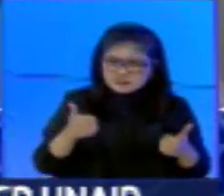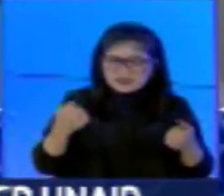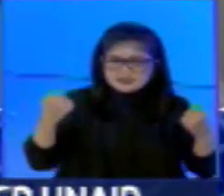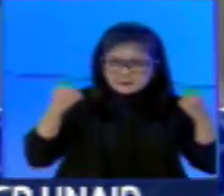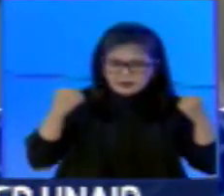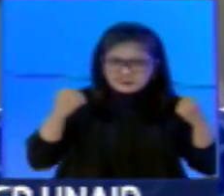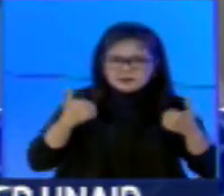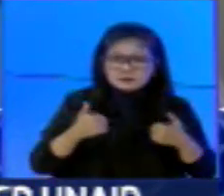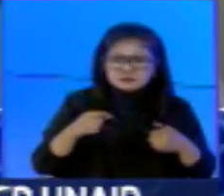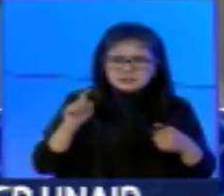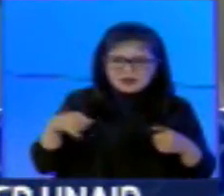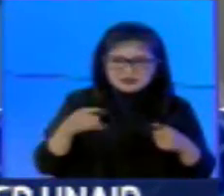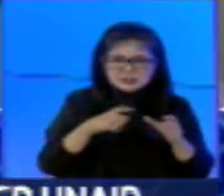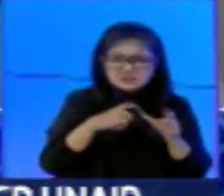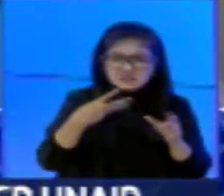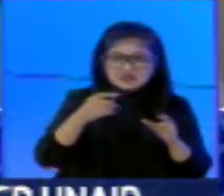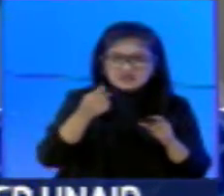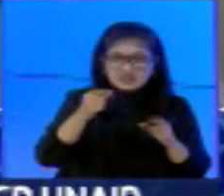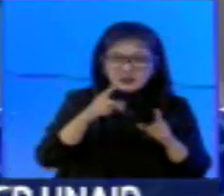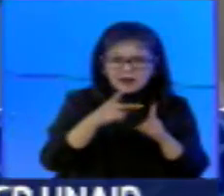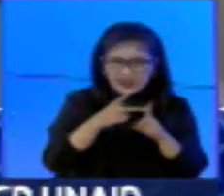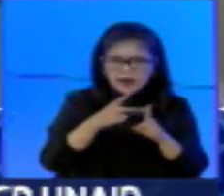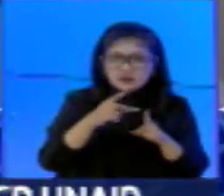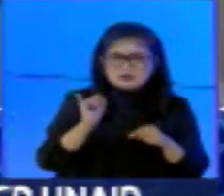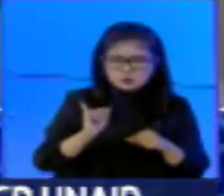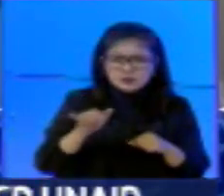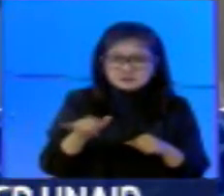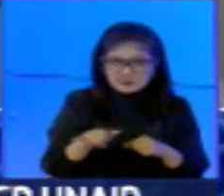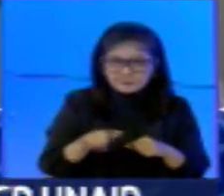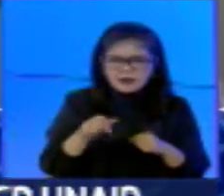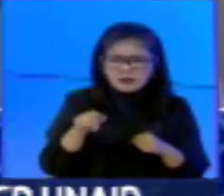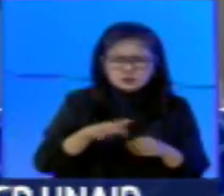juga serai. Jadi dari komponen yang semua yang